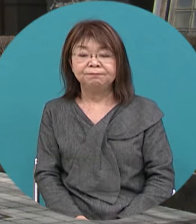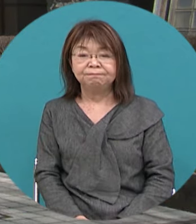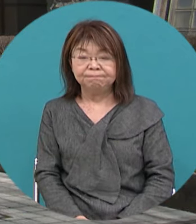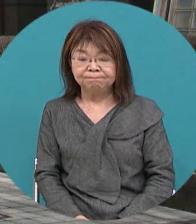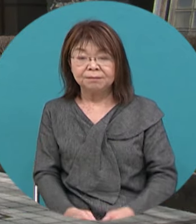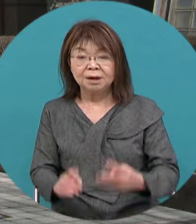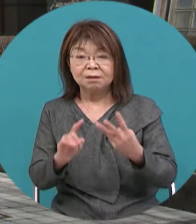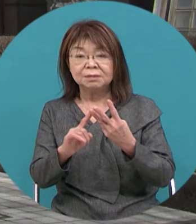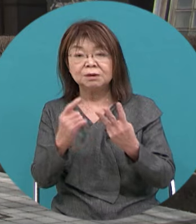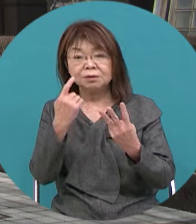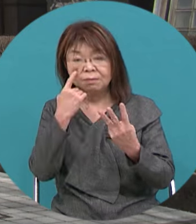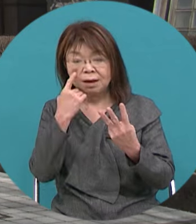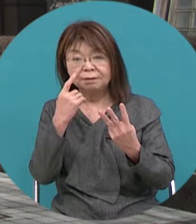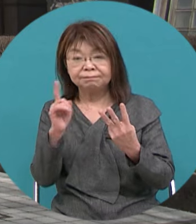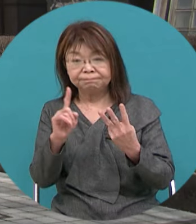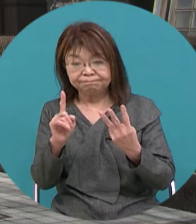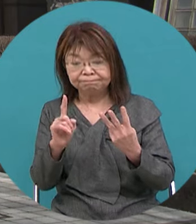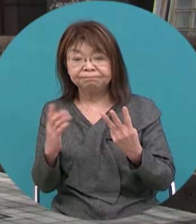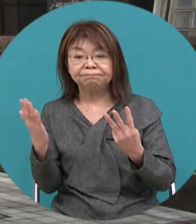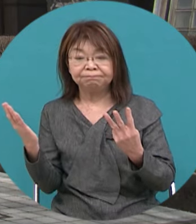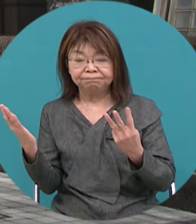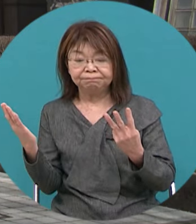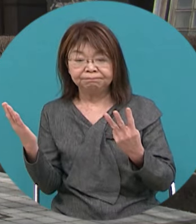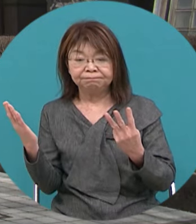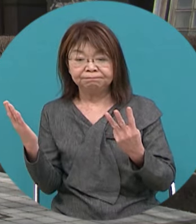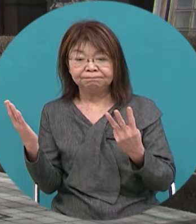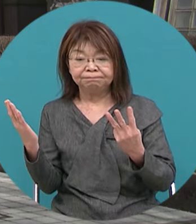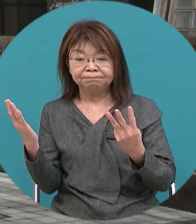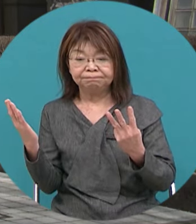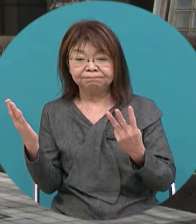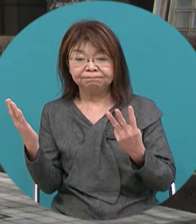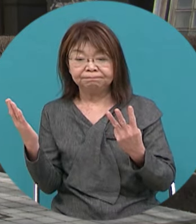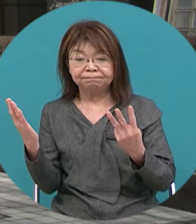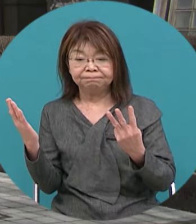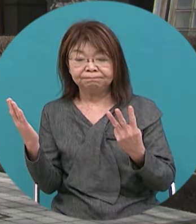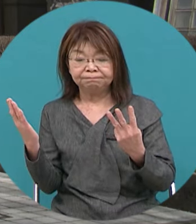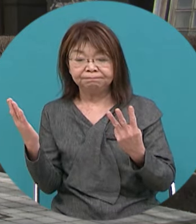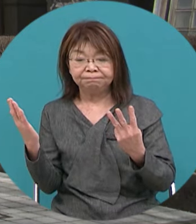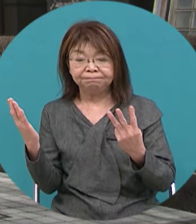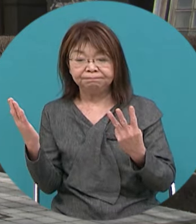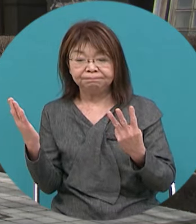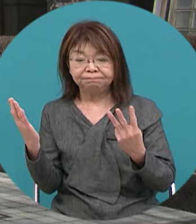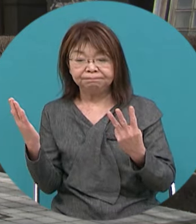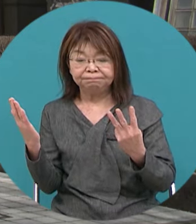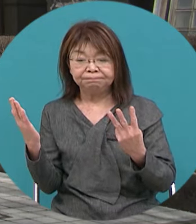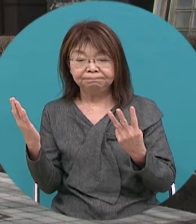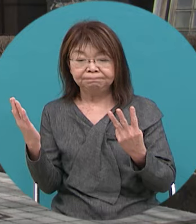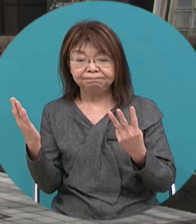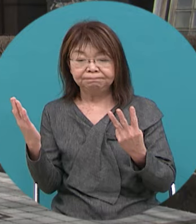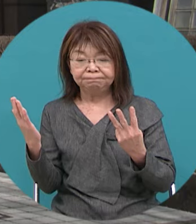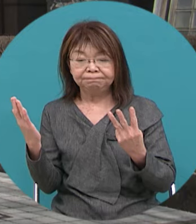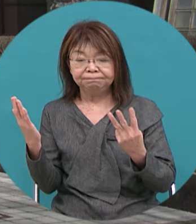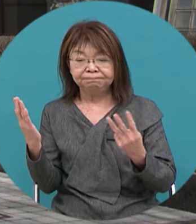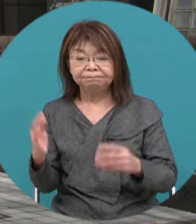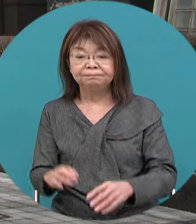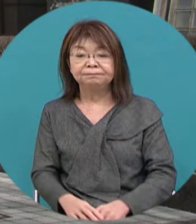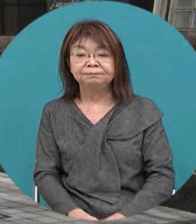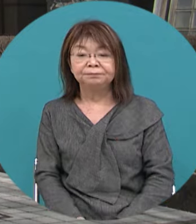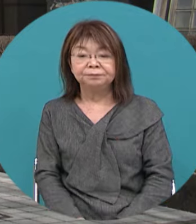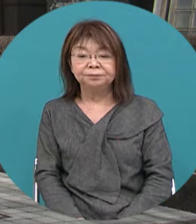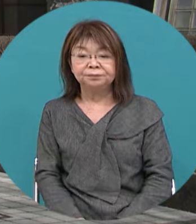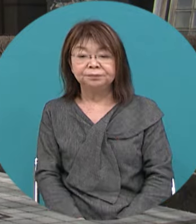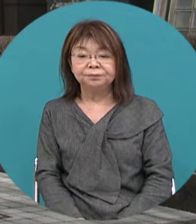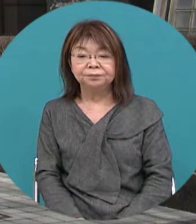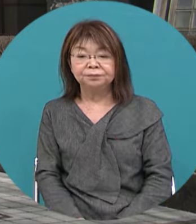3つ目の重点施策は、地域振興、コミュニティの活性化と安全安心な街づくりの推進です。